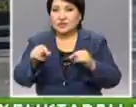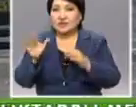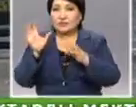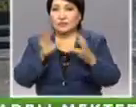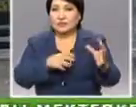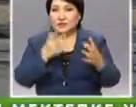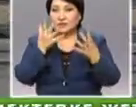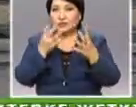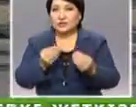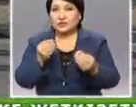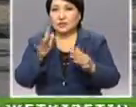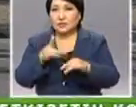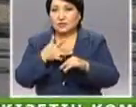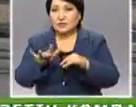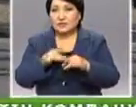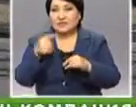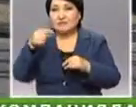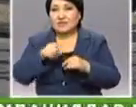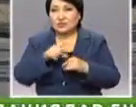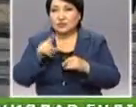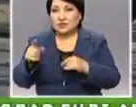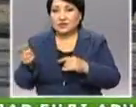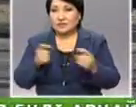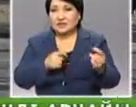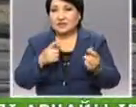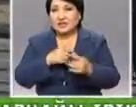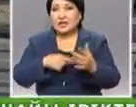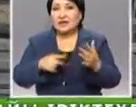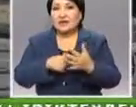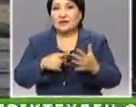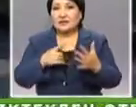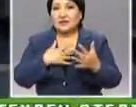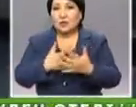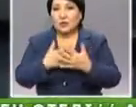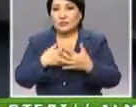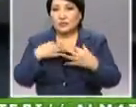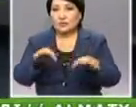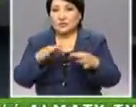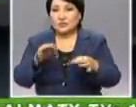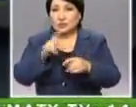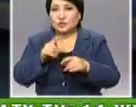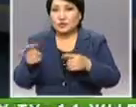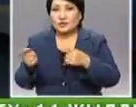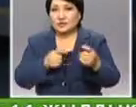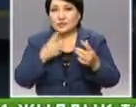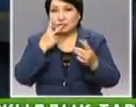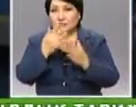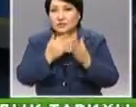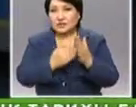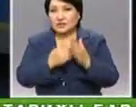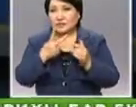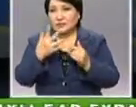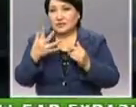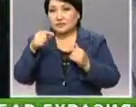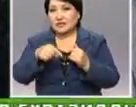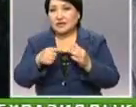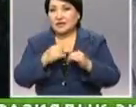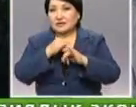орта есеппен 1000 жолаушы тасымалдайды. Яғни қаладағы қоғамдық көліктердің жолаушыларды тасымалдау көрсеткіші тағы 25 мың